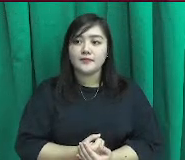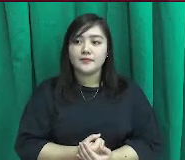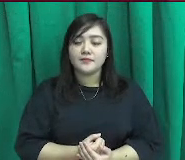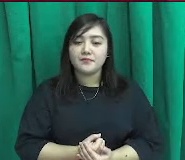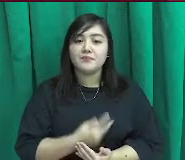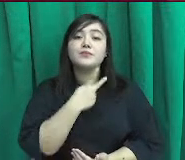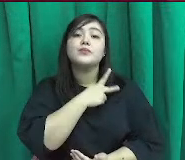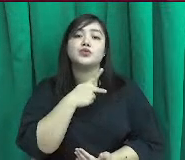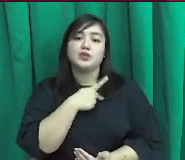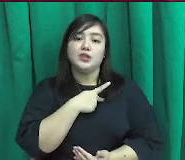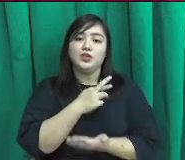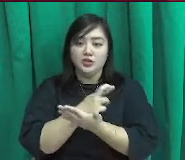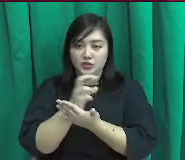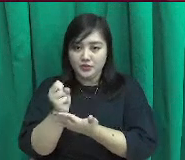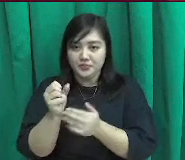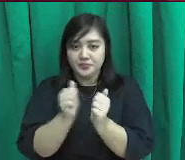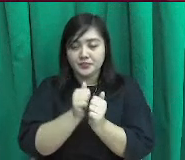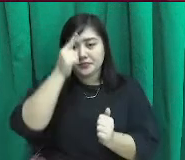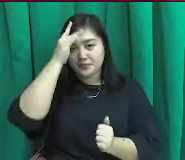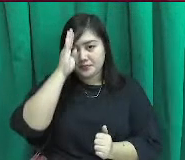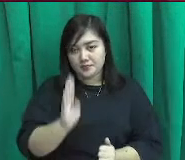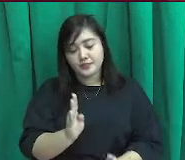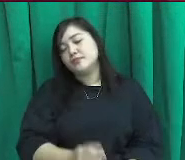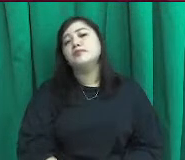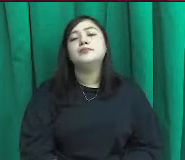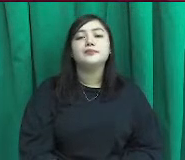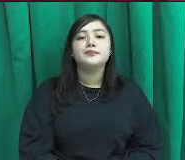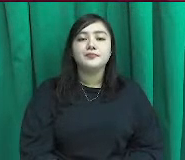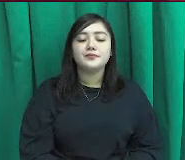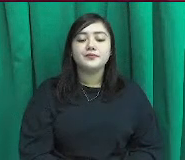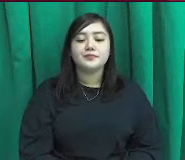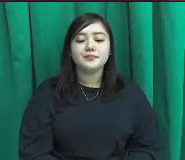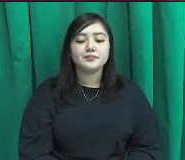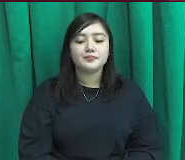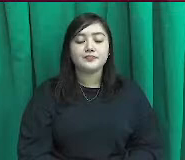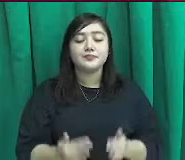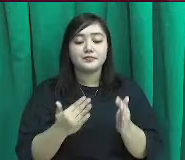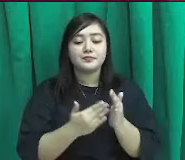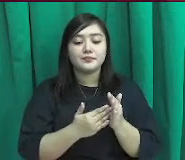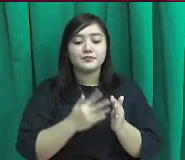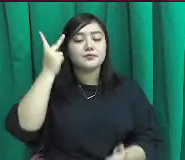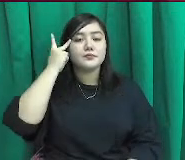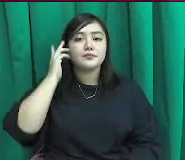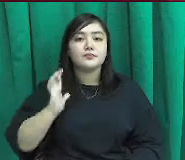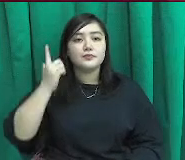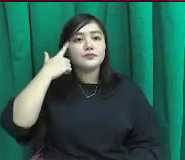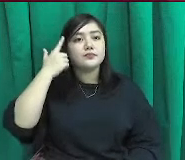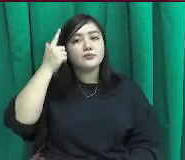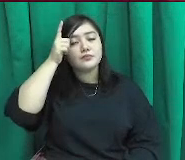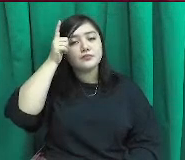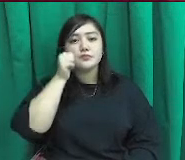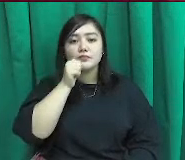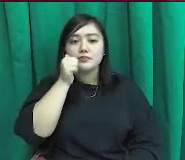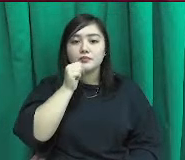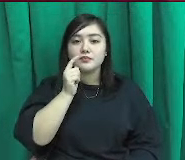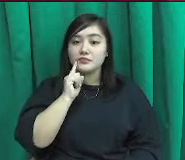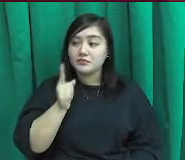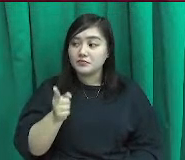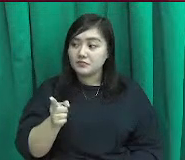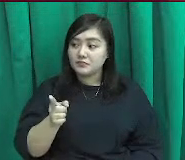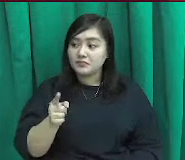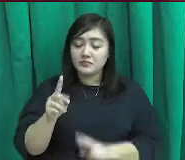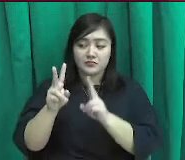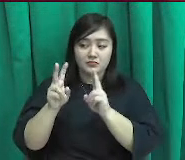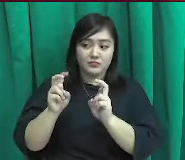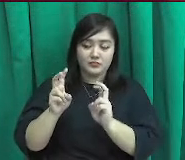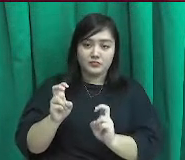sa Diyos. Na ang yeah. Diyos, ang siyang, lagi sinasabi nga ni Pastor eh, nakikita ba ang Diyos. Diyos sa loob